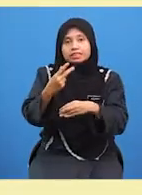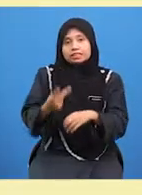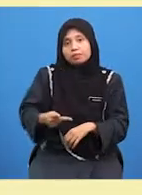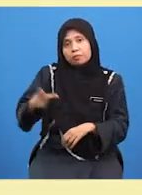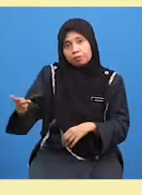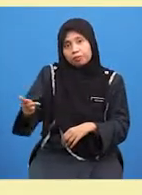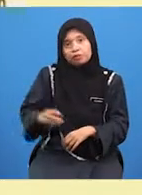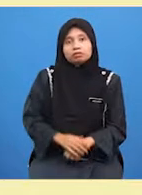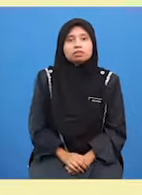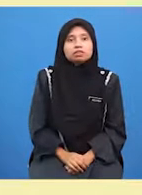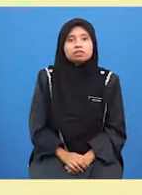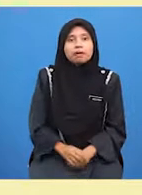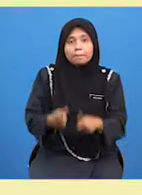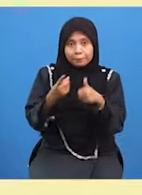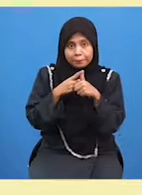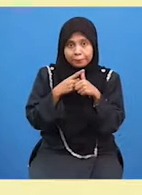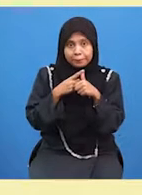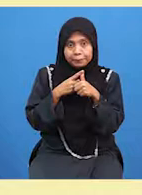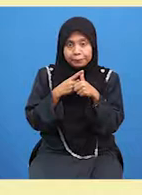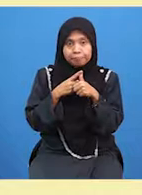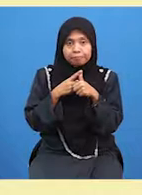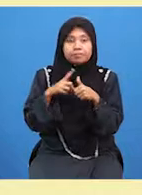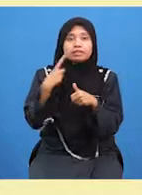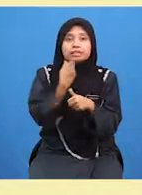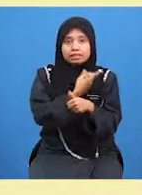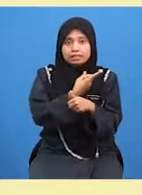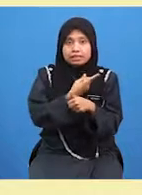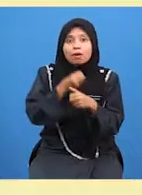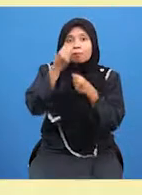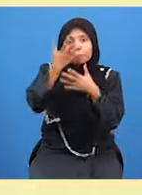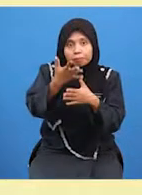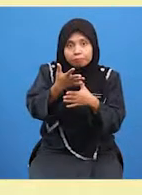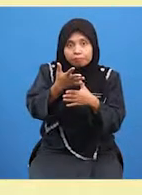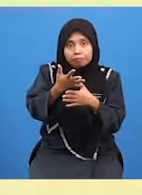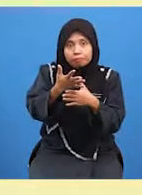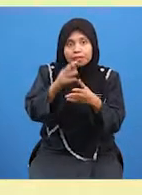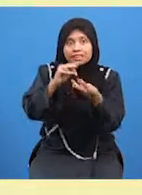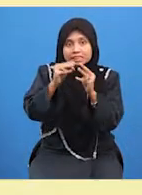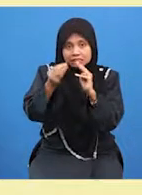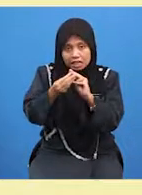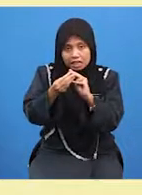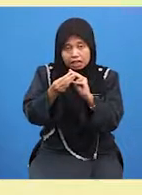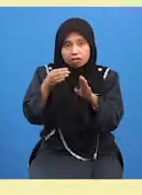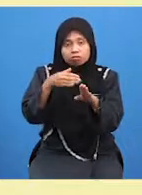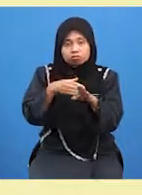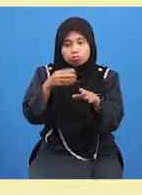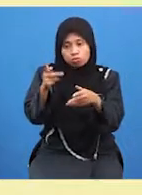produk. Pertama, kita nyatakan permasalahan pada produk sedia